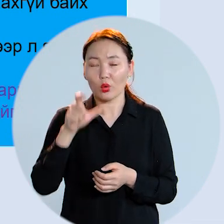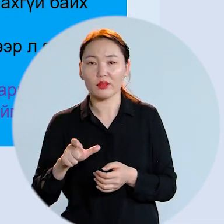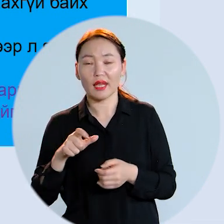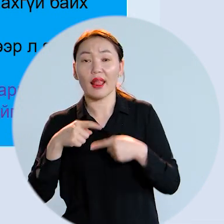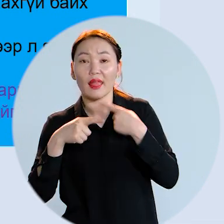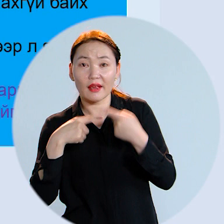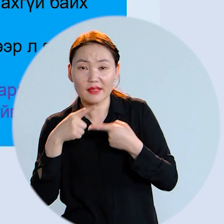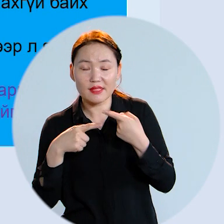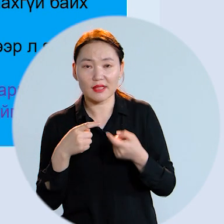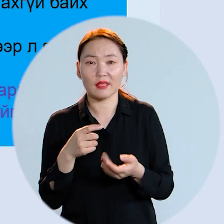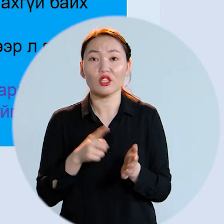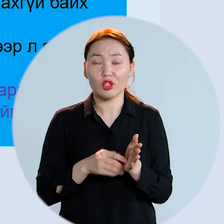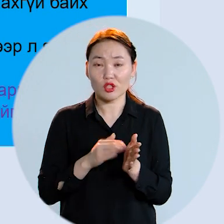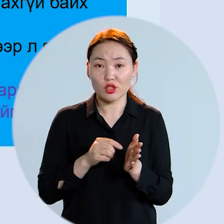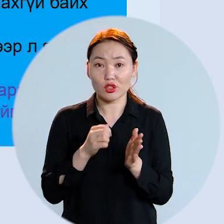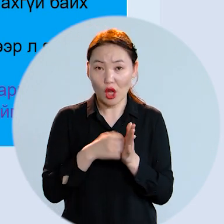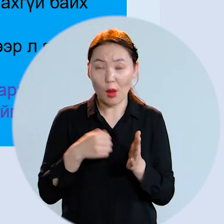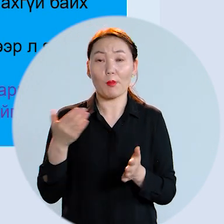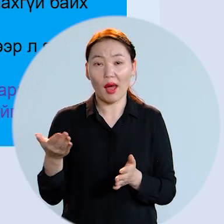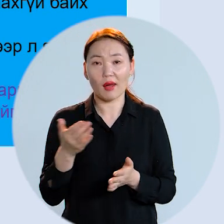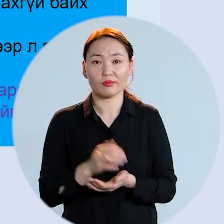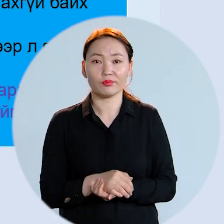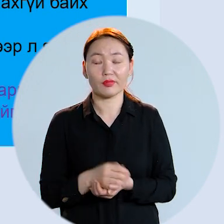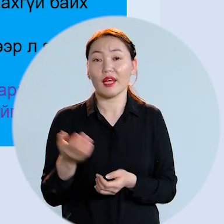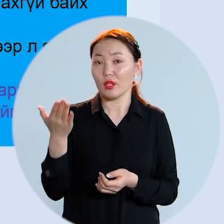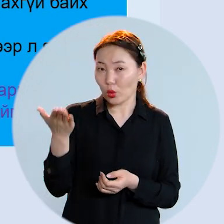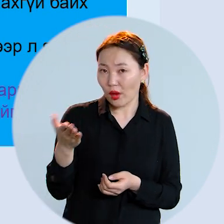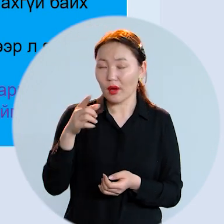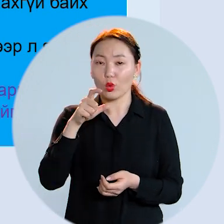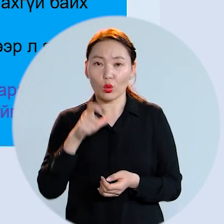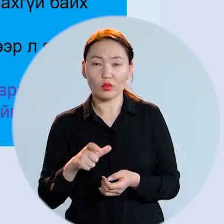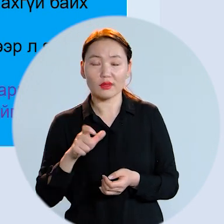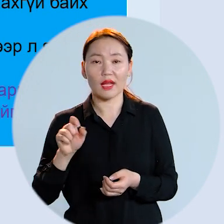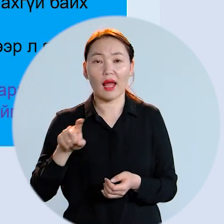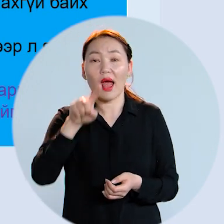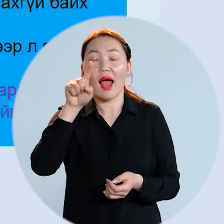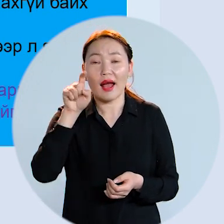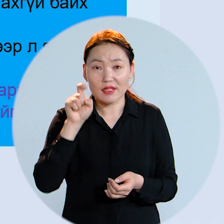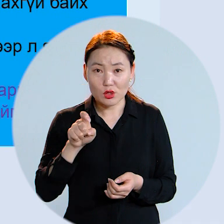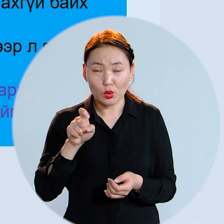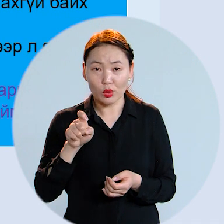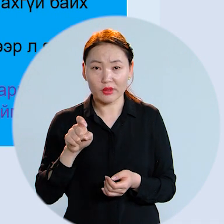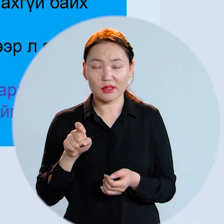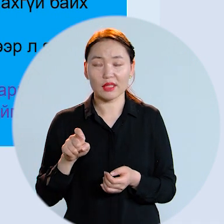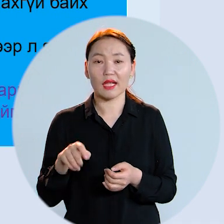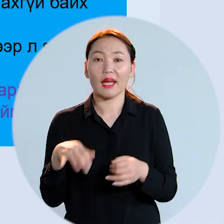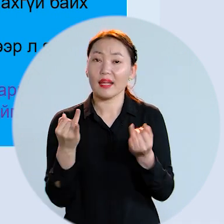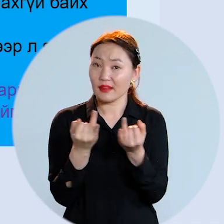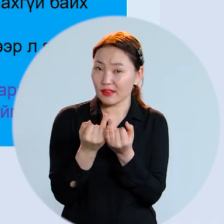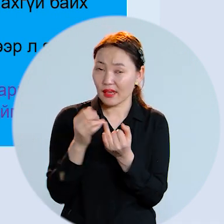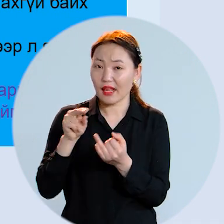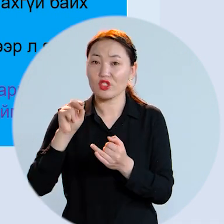хугацаа боломжийг эргэлгэлдэг байх хэрэгтэй. Тэр хүндээ анхаарал тавьж асууж сураглах, загтал харилцаагаар мэд мэддэг ч юм уу тийм ээ